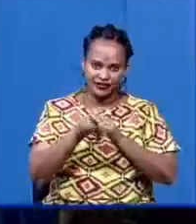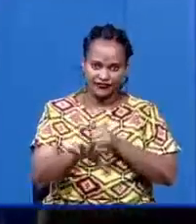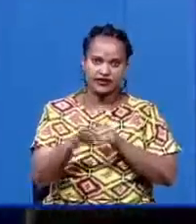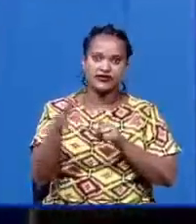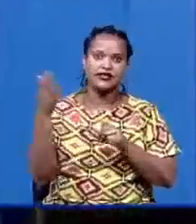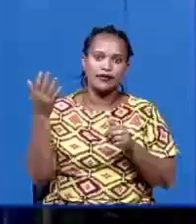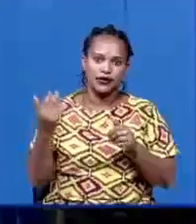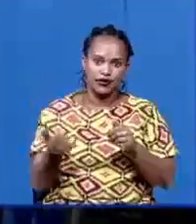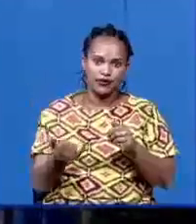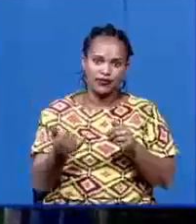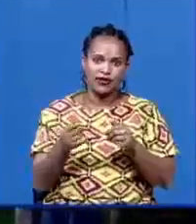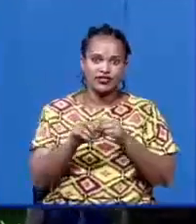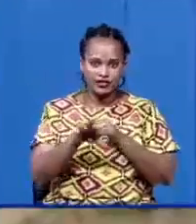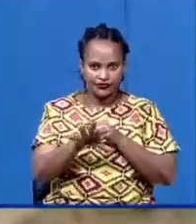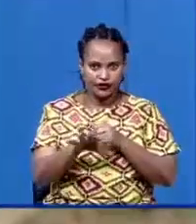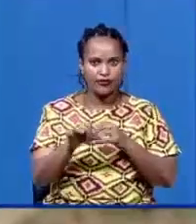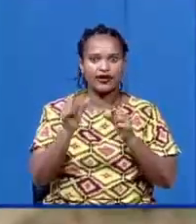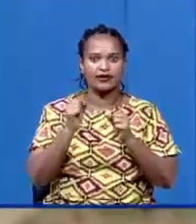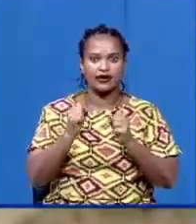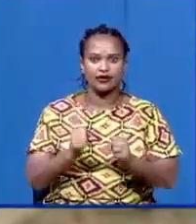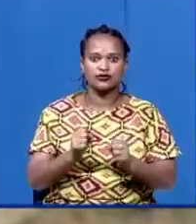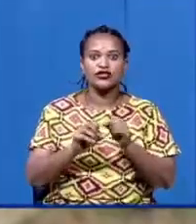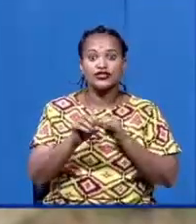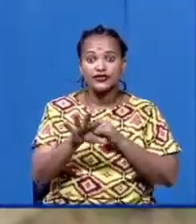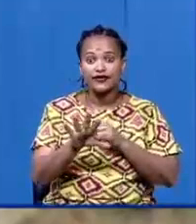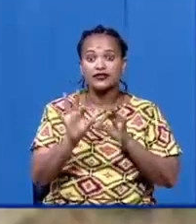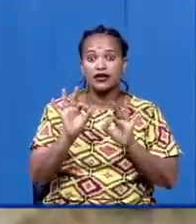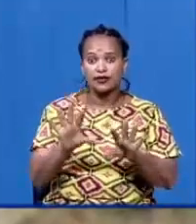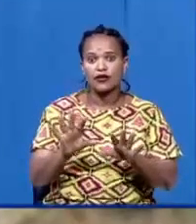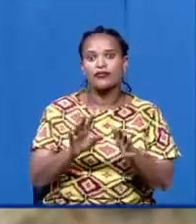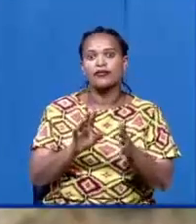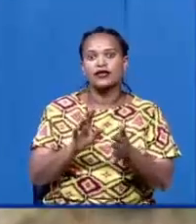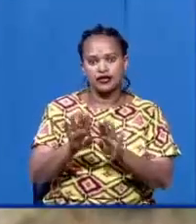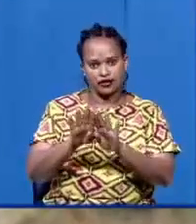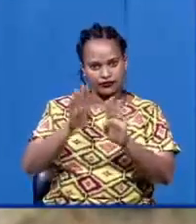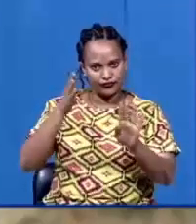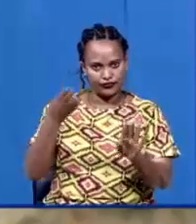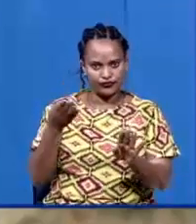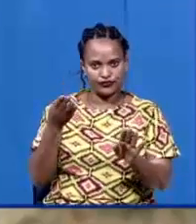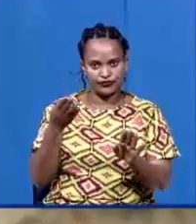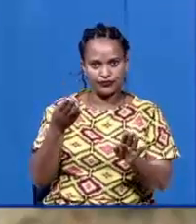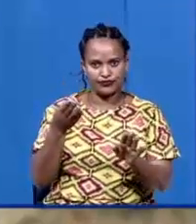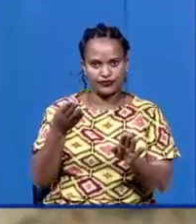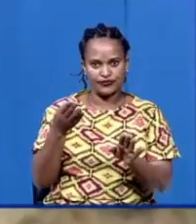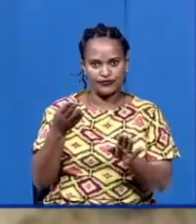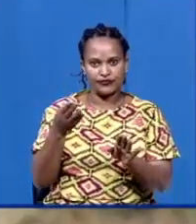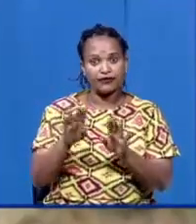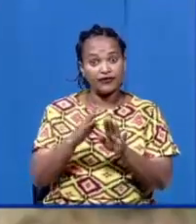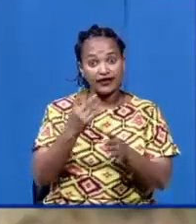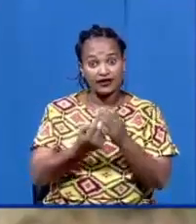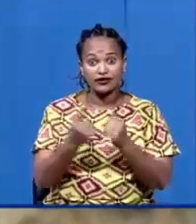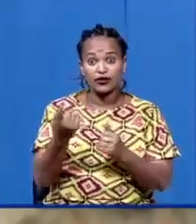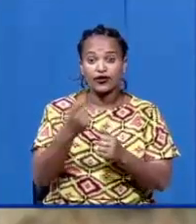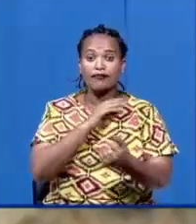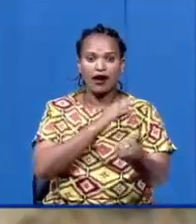لنورم جنفرم كتاناخرو جنفر لنورم كخفلو كخفتو مخفات رحت لي